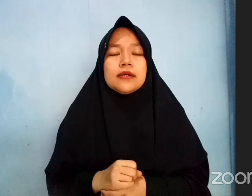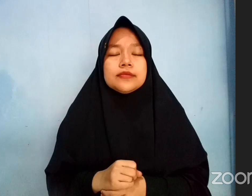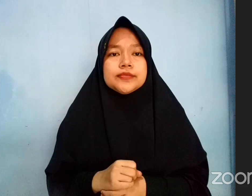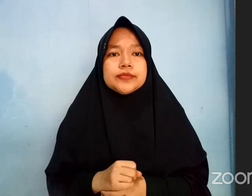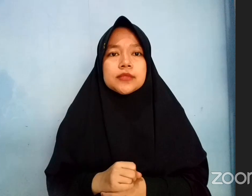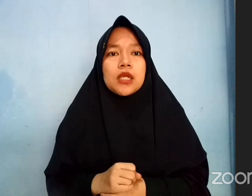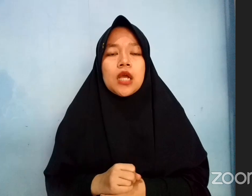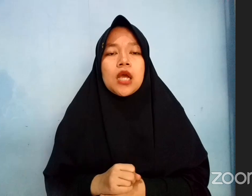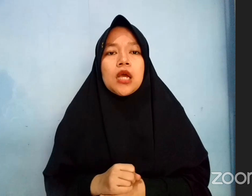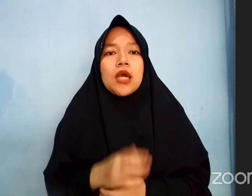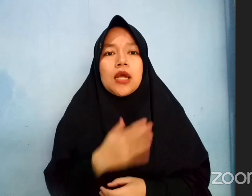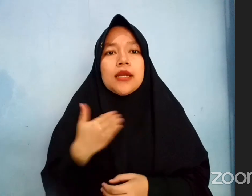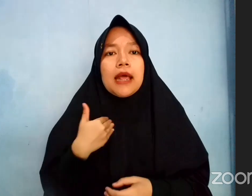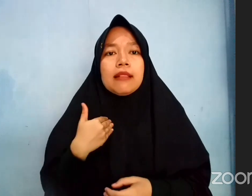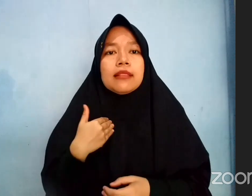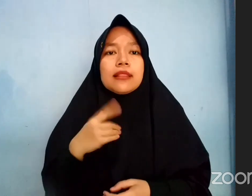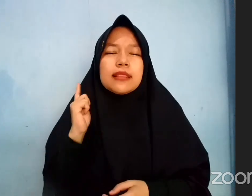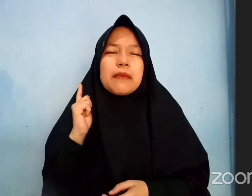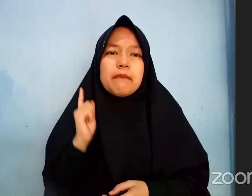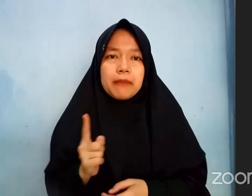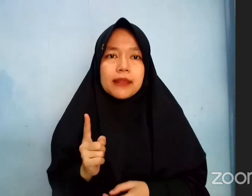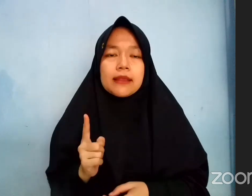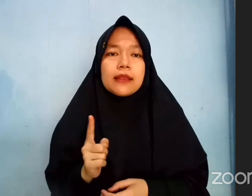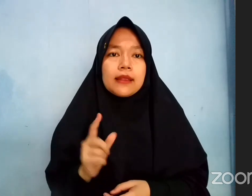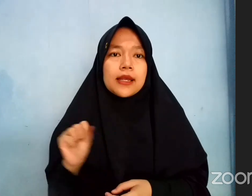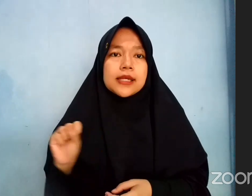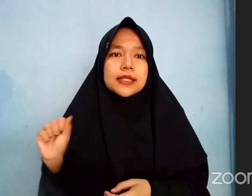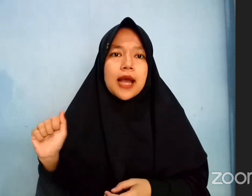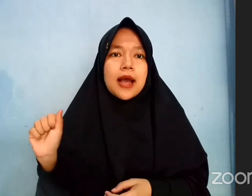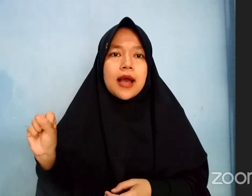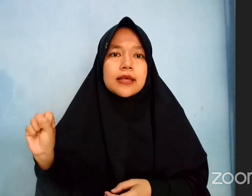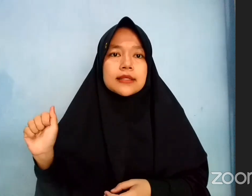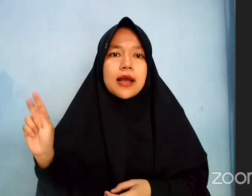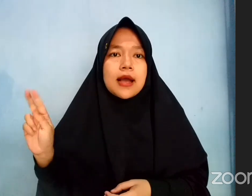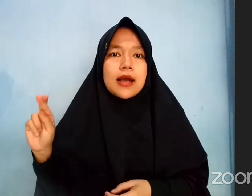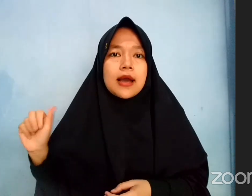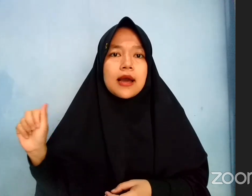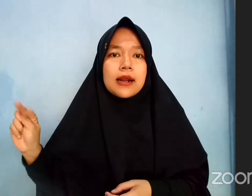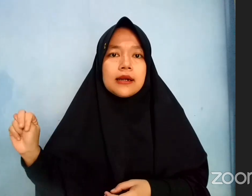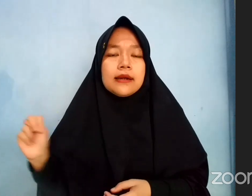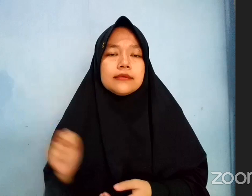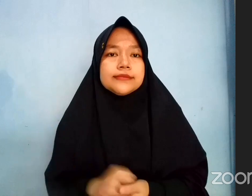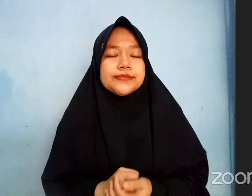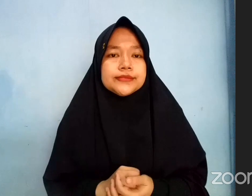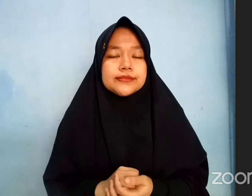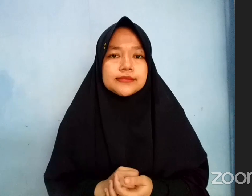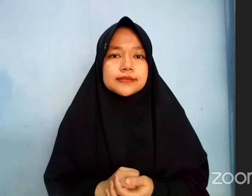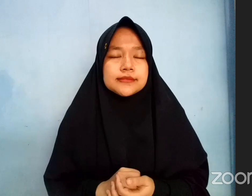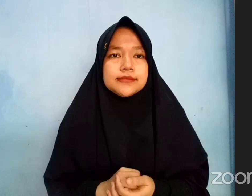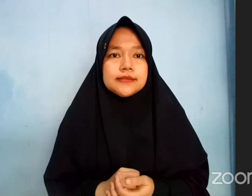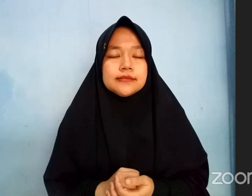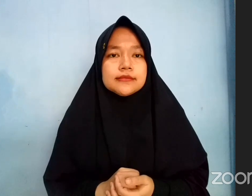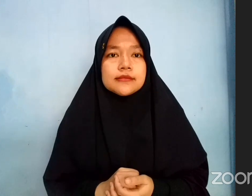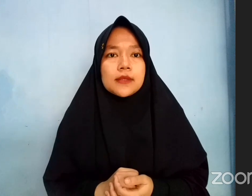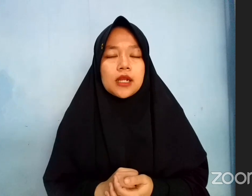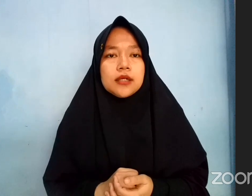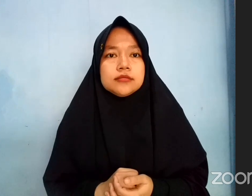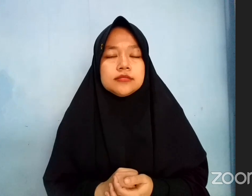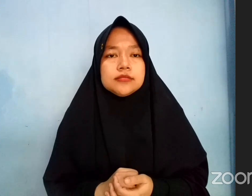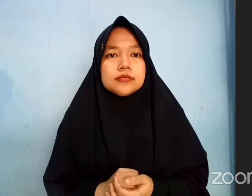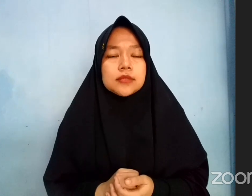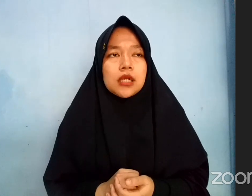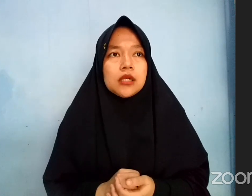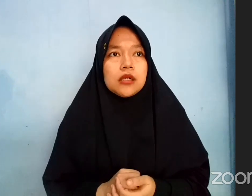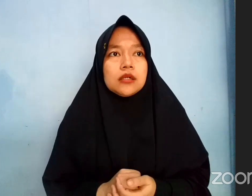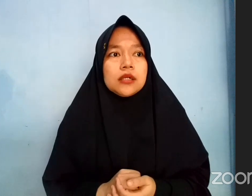nglatihan ya burana nih ya kita mungkin saya Aku minta porsi lah porsi dari hai eh